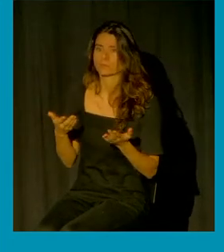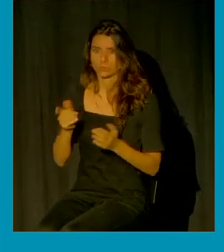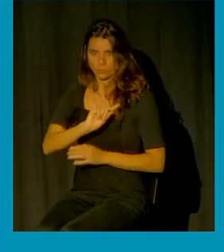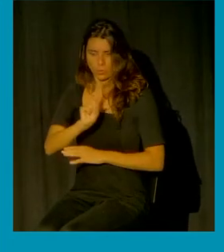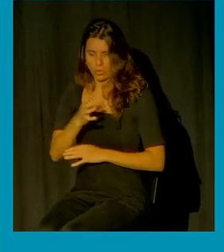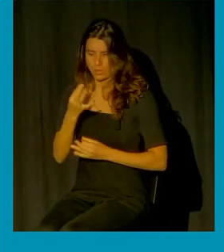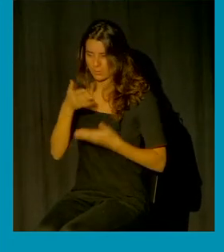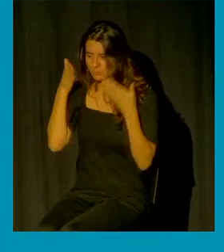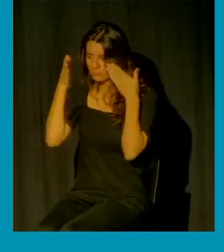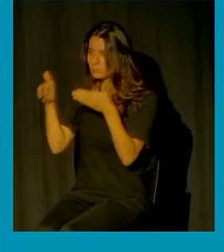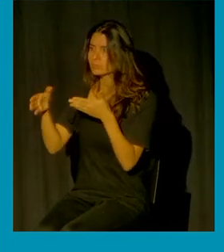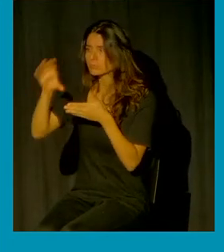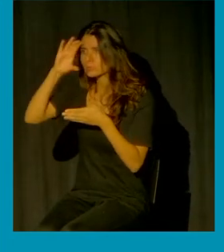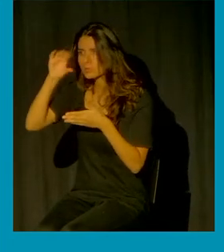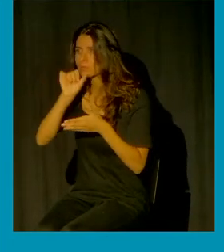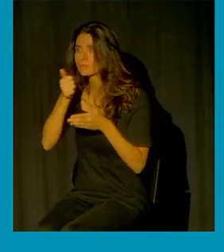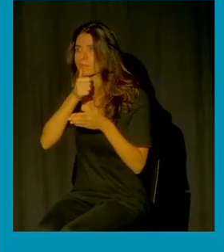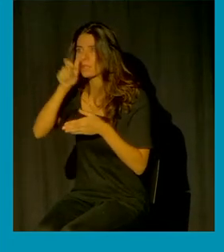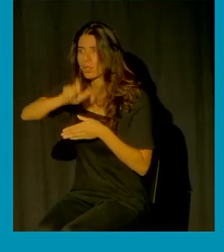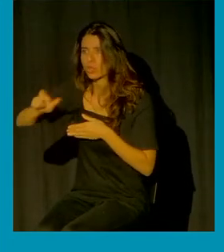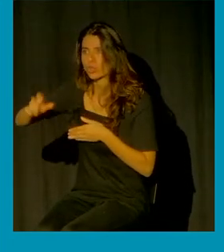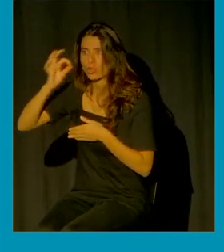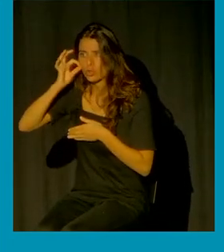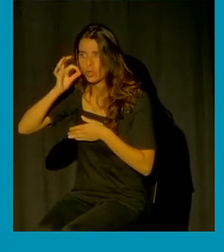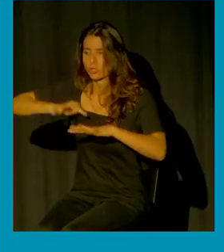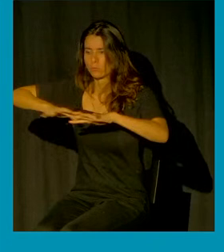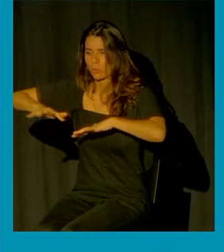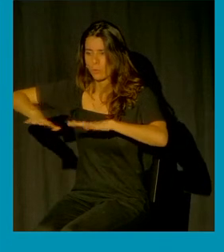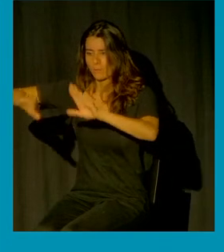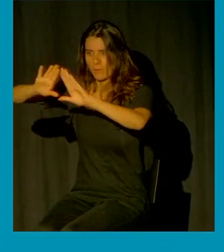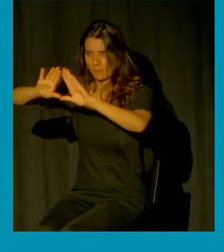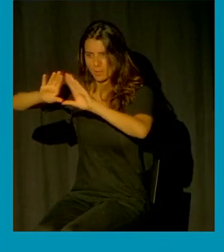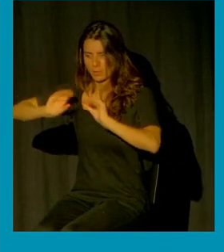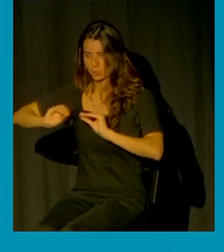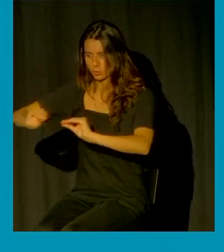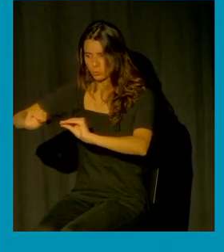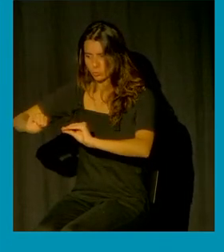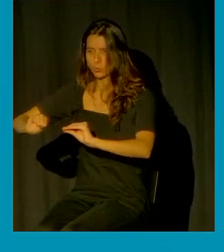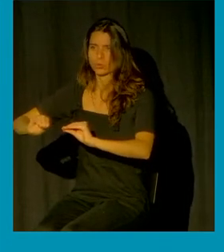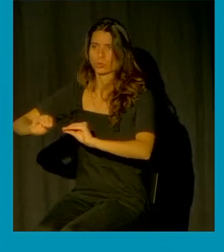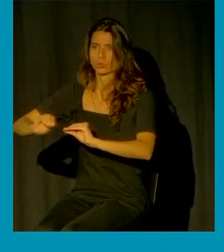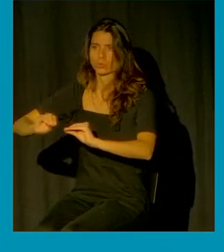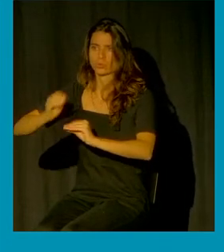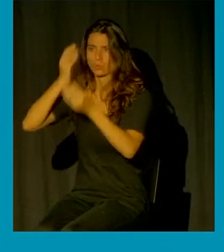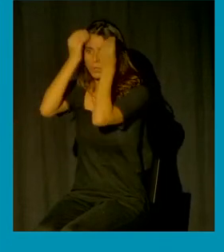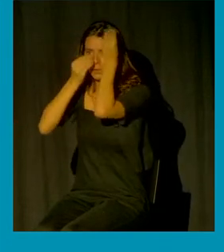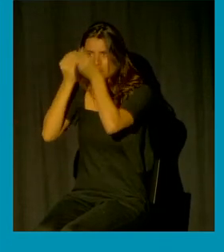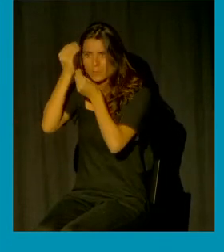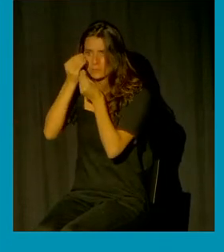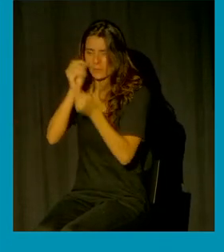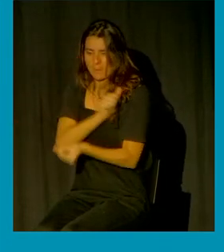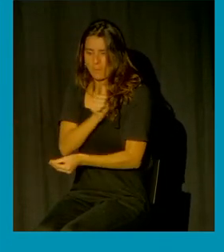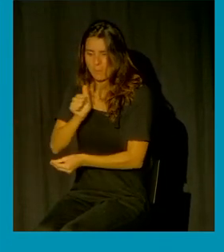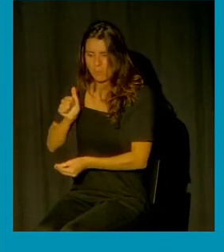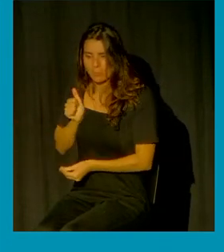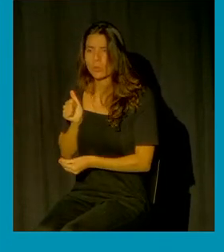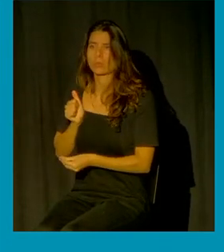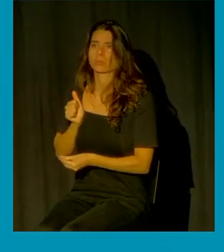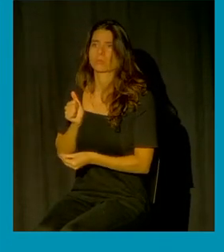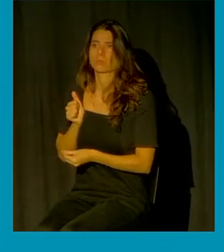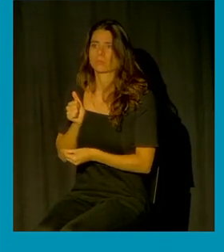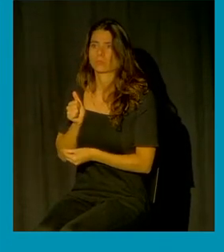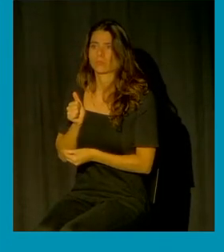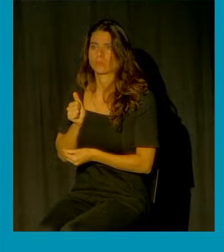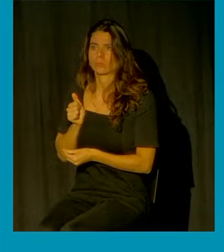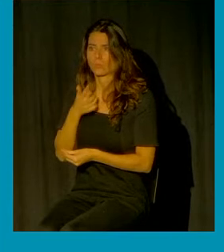tinguem un debat propi i un criteri propi no només el que no permetem que ens sigui dit i considerem com una